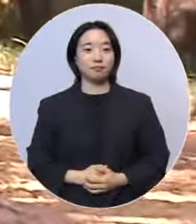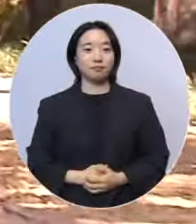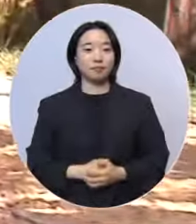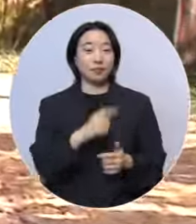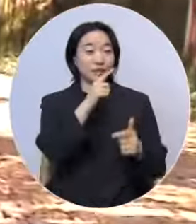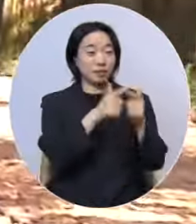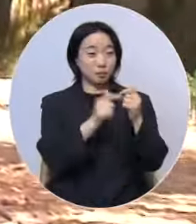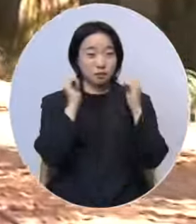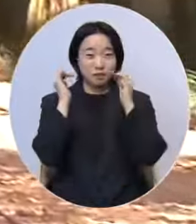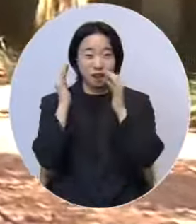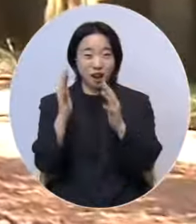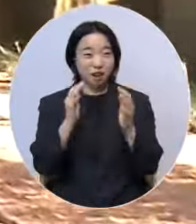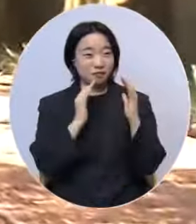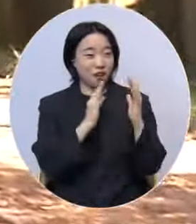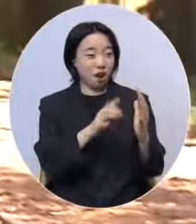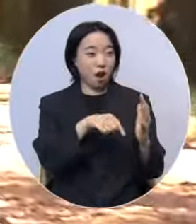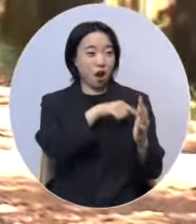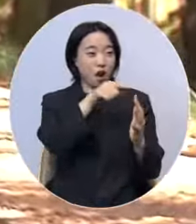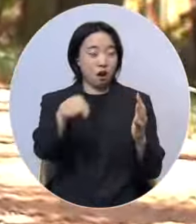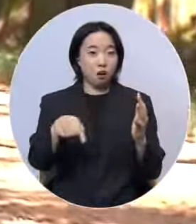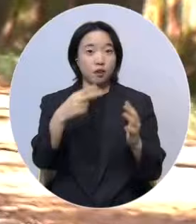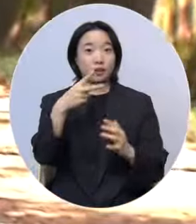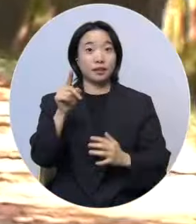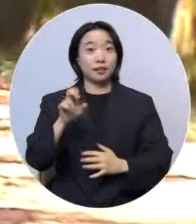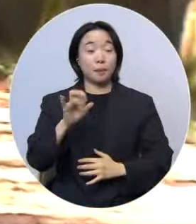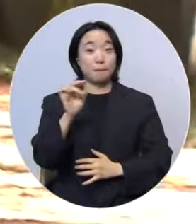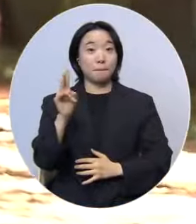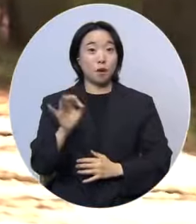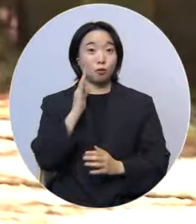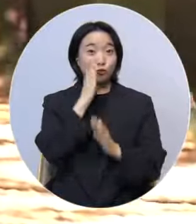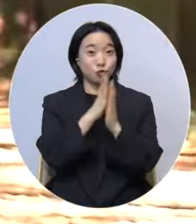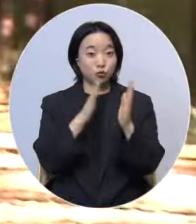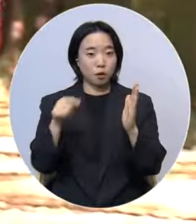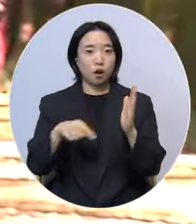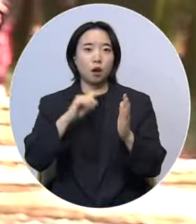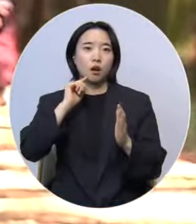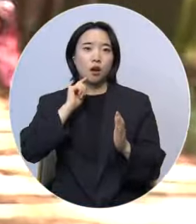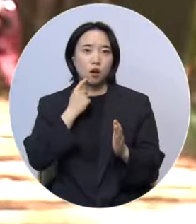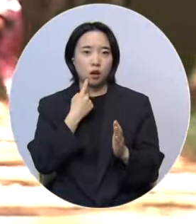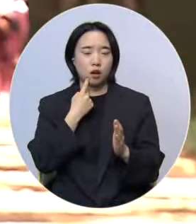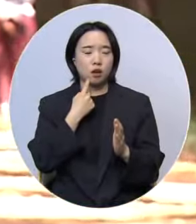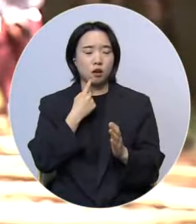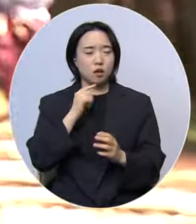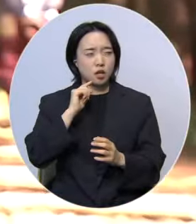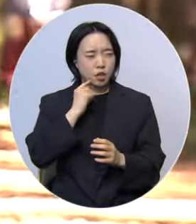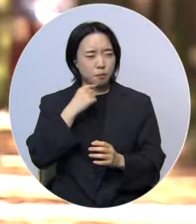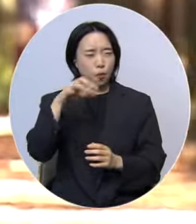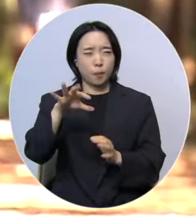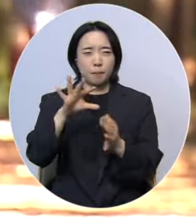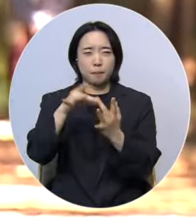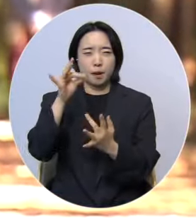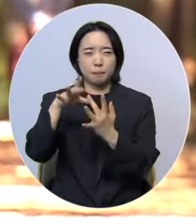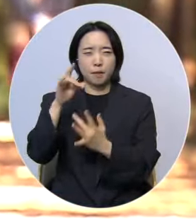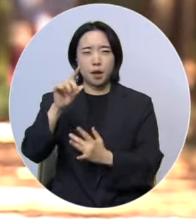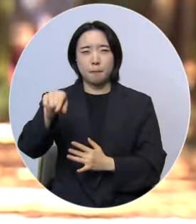중원 등 담양군의 명품 숲은 지난해 지역문화 배력 백선 로컬 백에 선정됐습니다